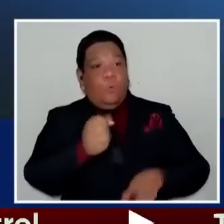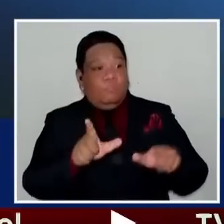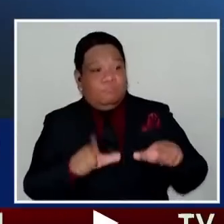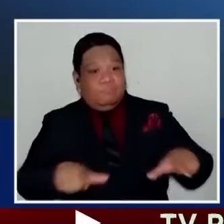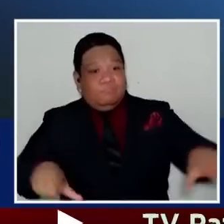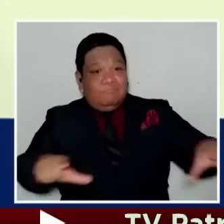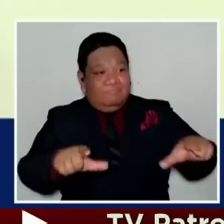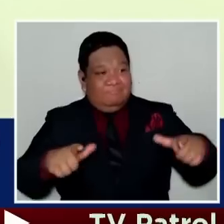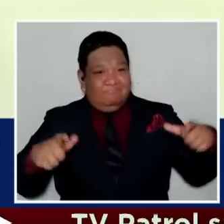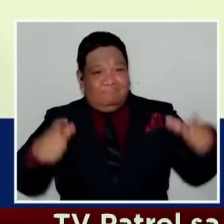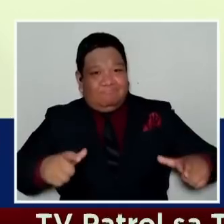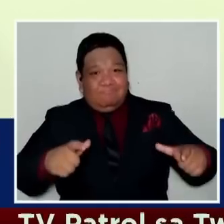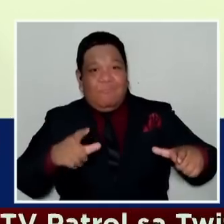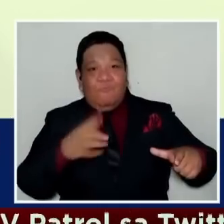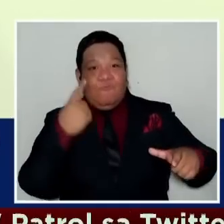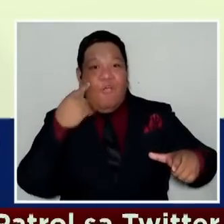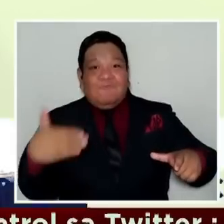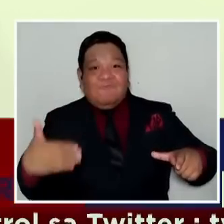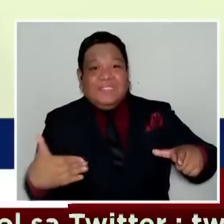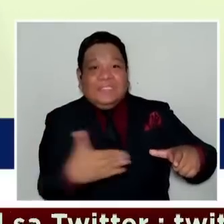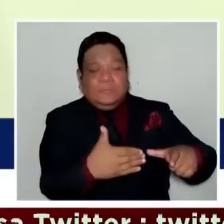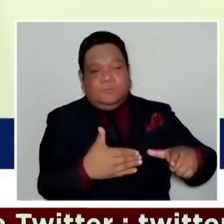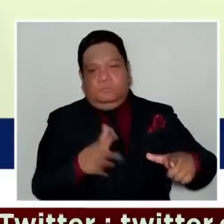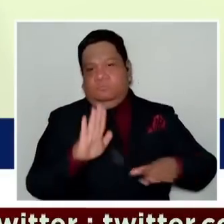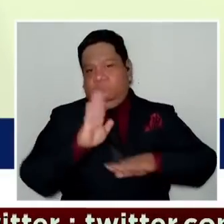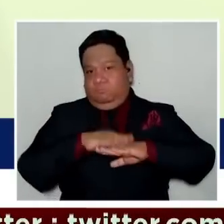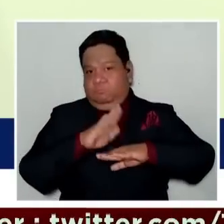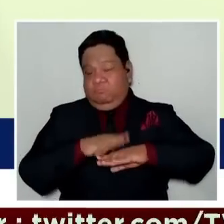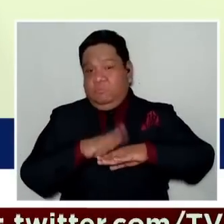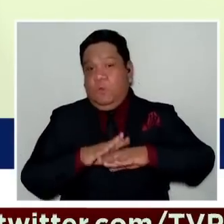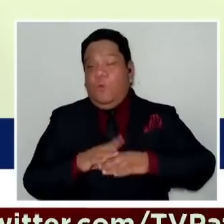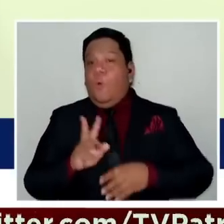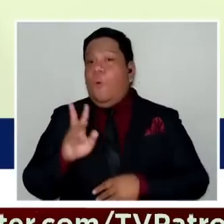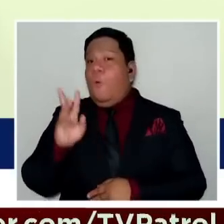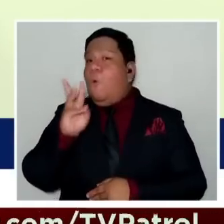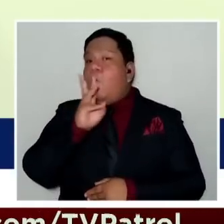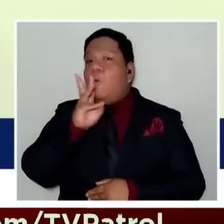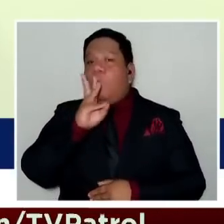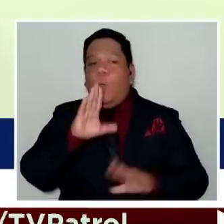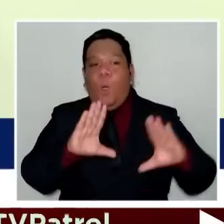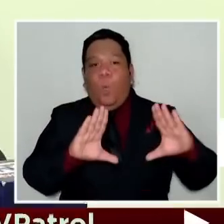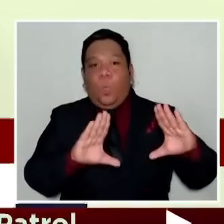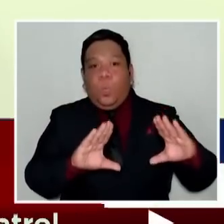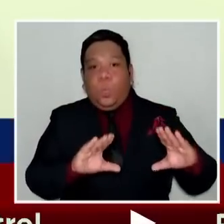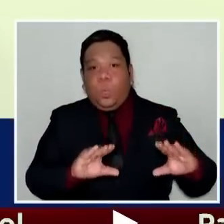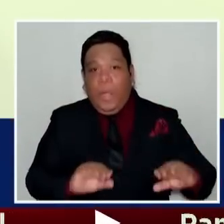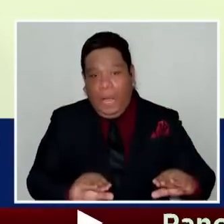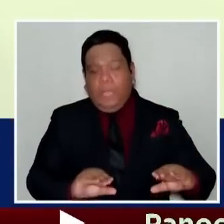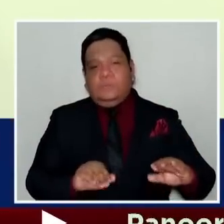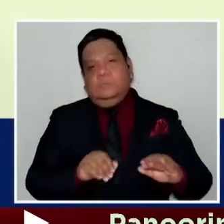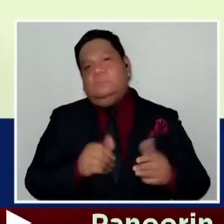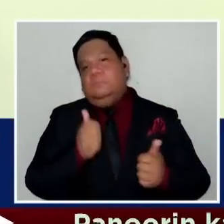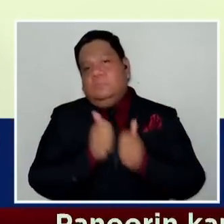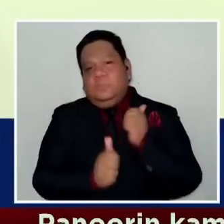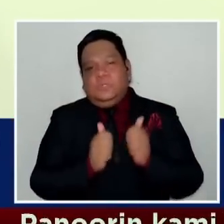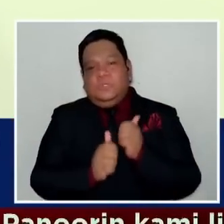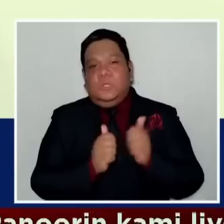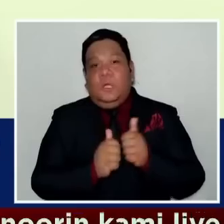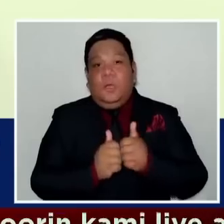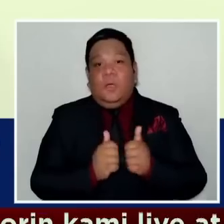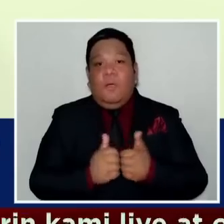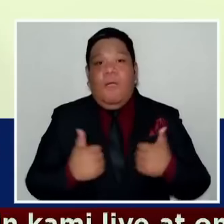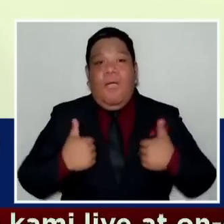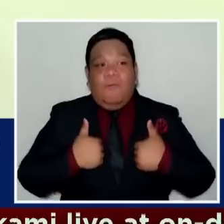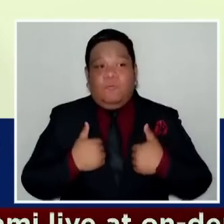ponds. Magkakaroon ng pagbaba ng level ng tubig. So manganghulugan ito ng pagbaba rin ng dissolved oxygen